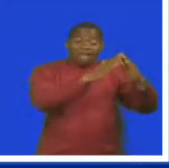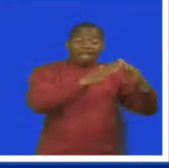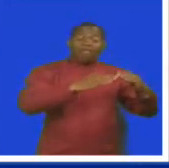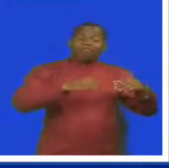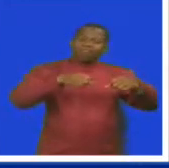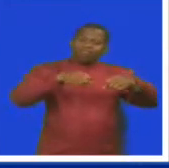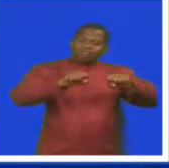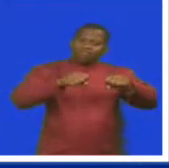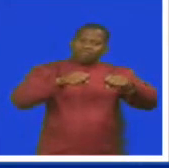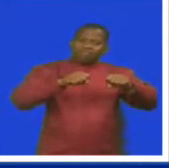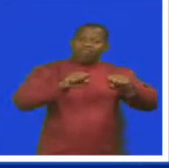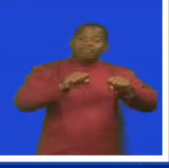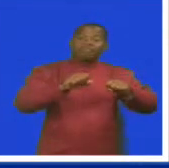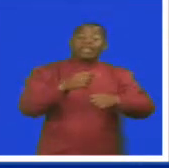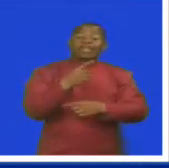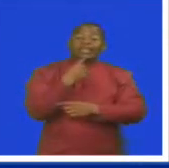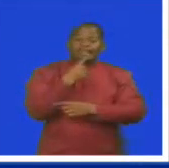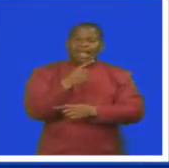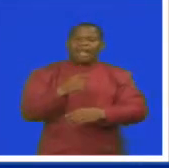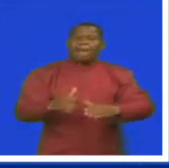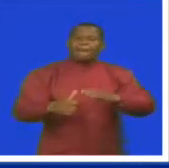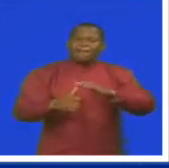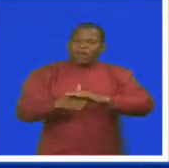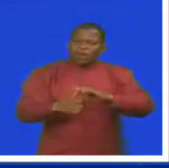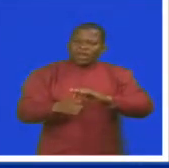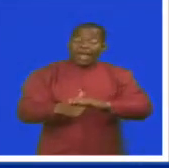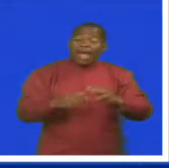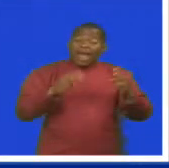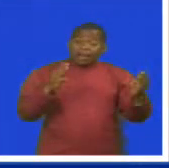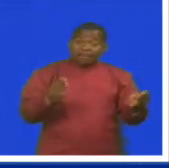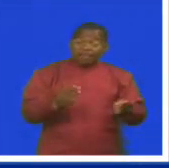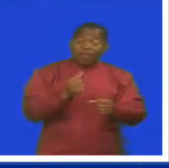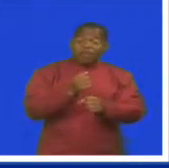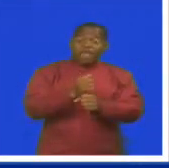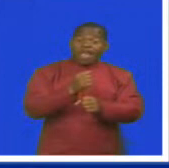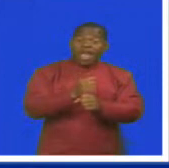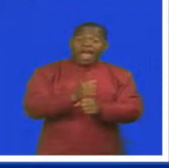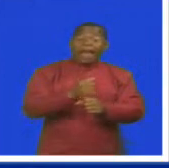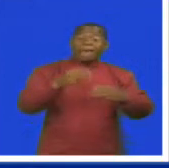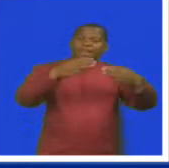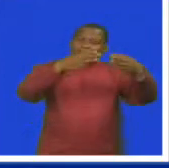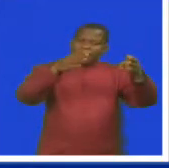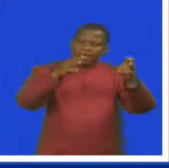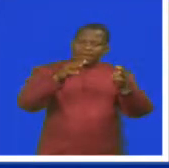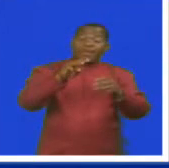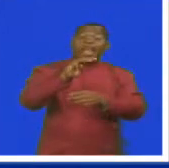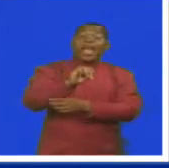itsi kubalulekile kutsi emalunga ePhalamende etfule emasu nebulukhuni labhekana nabo